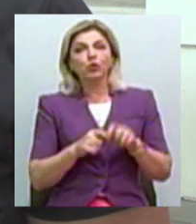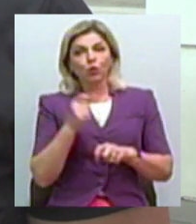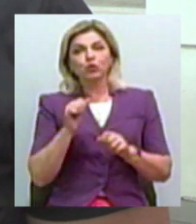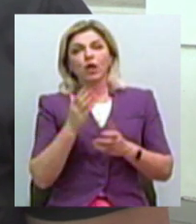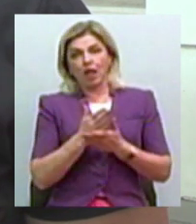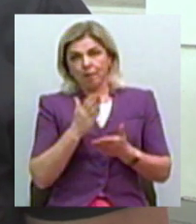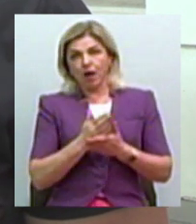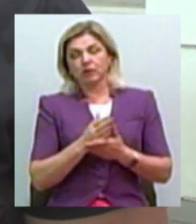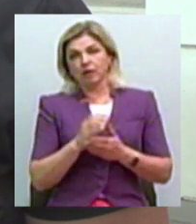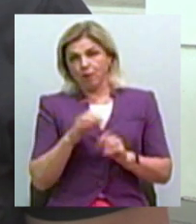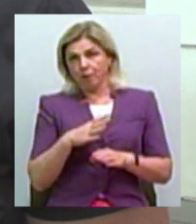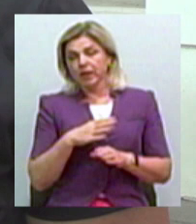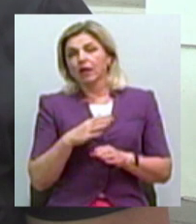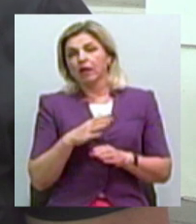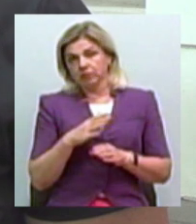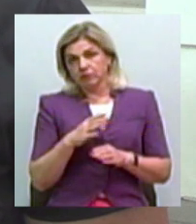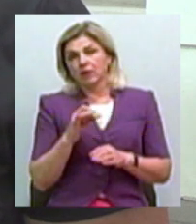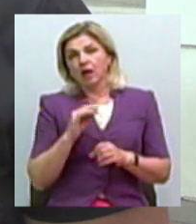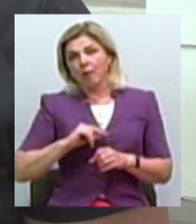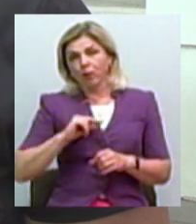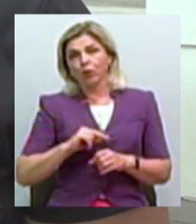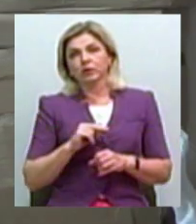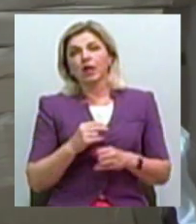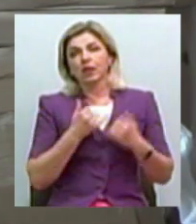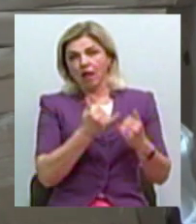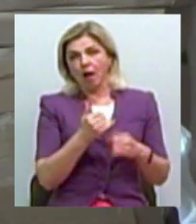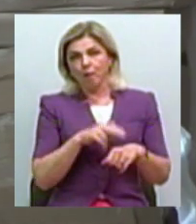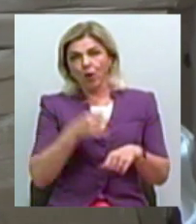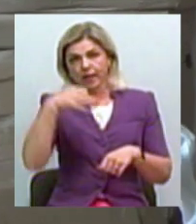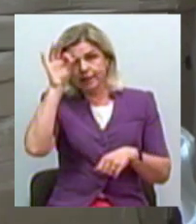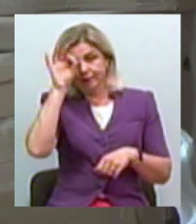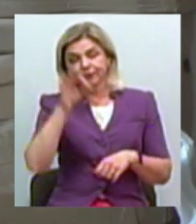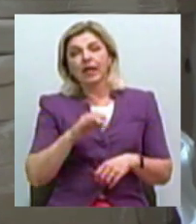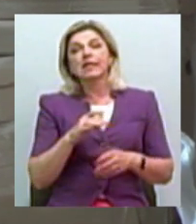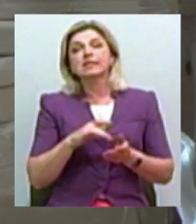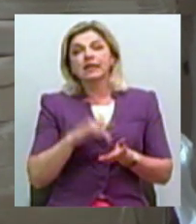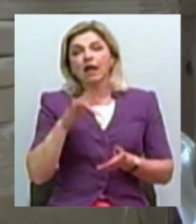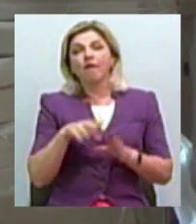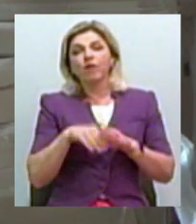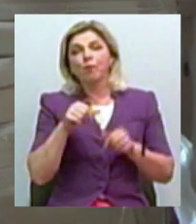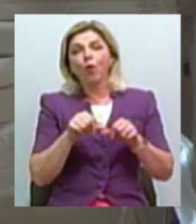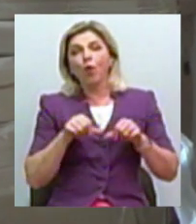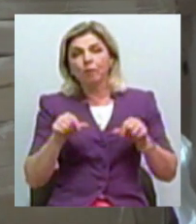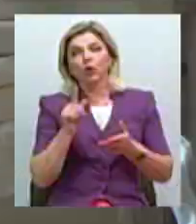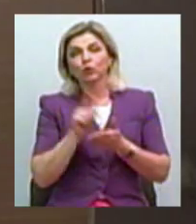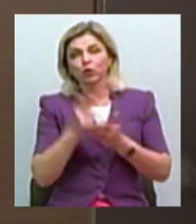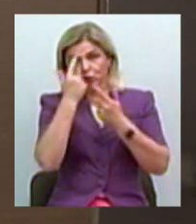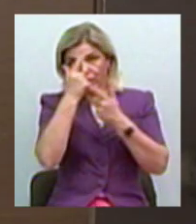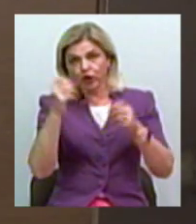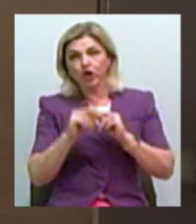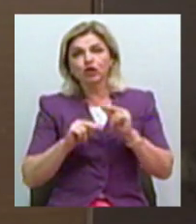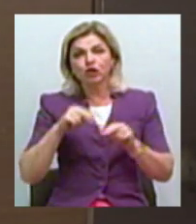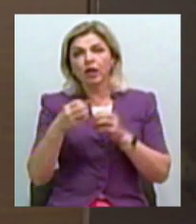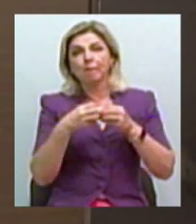мати ознаки і тут же робота може бути для поліції. Центральна виборча комісія має оголосити результати через 15 днів